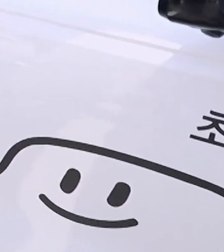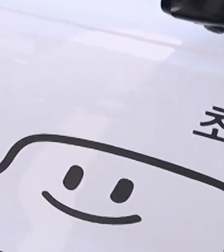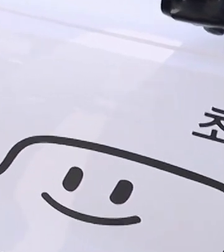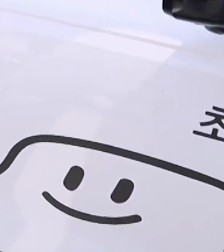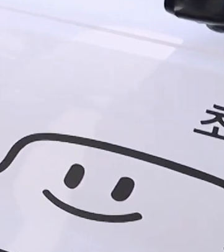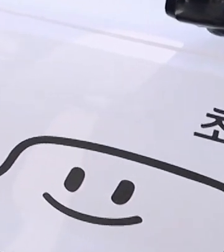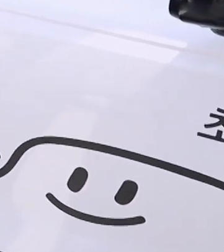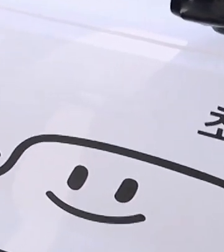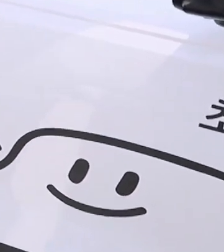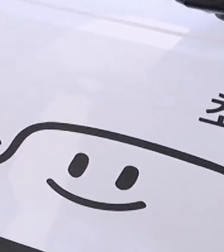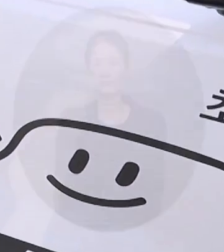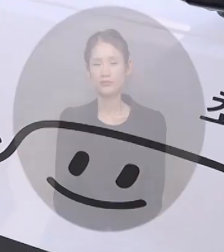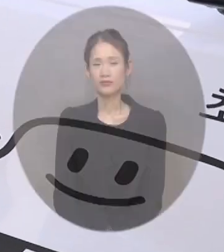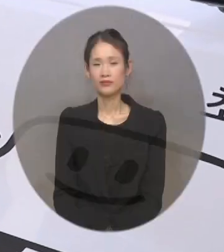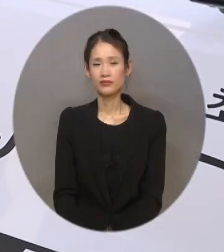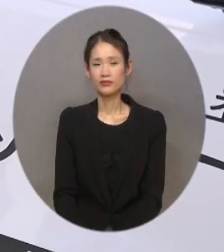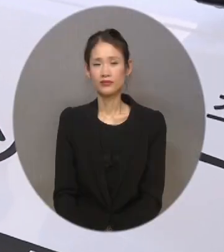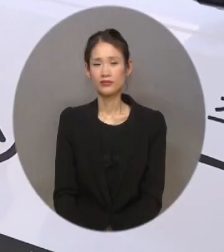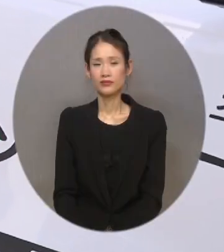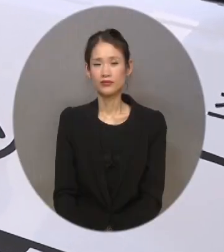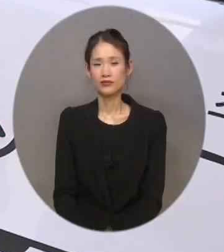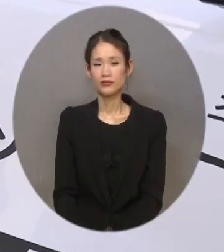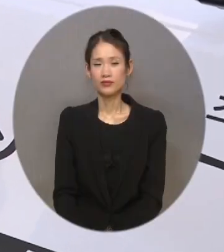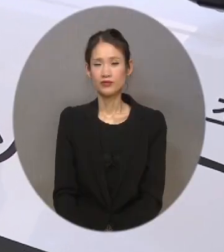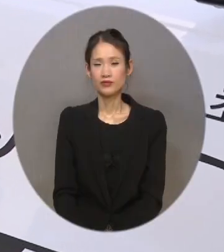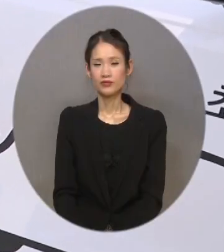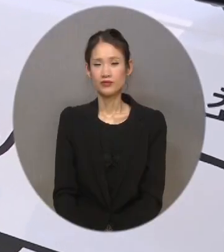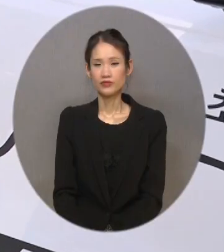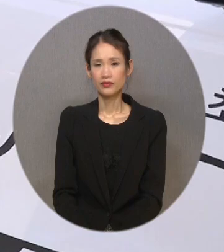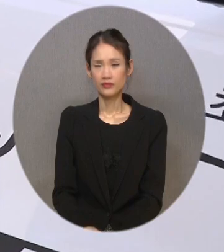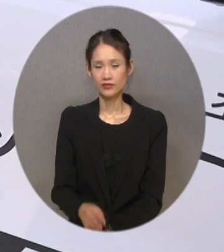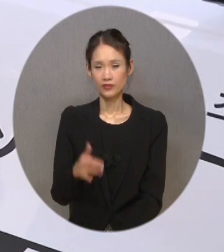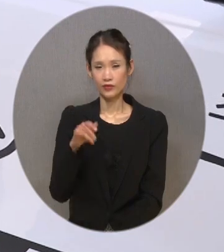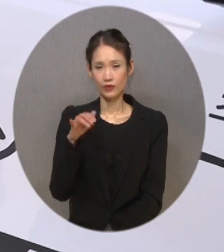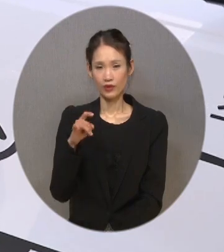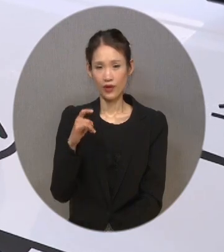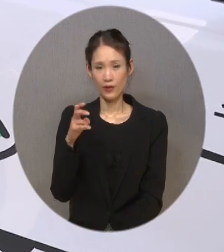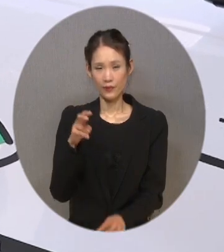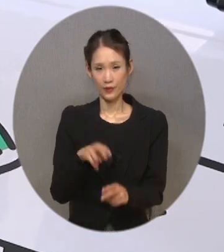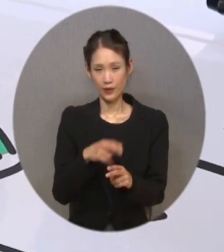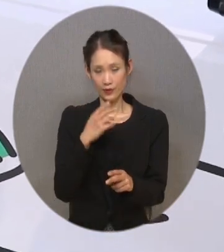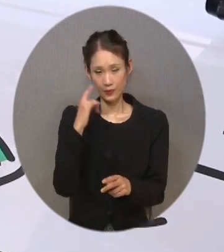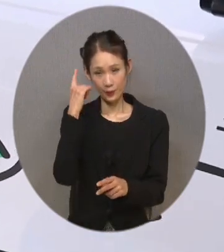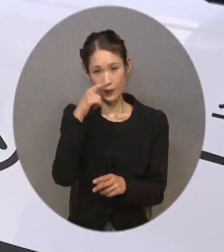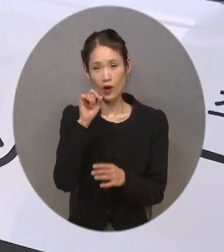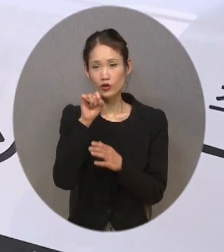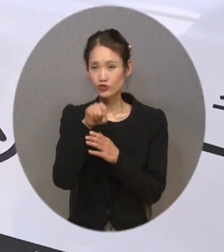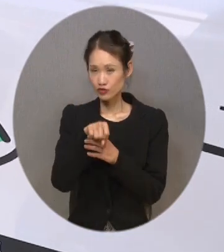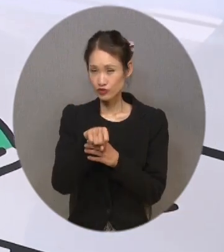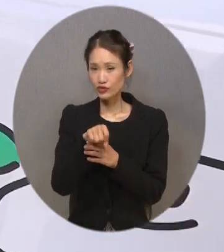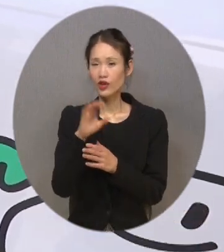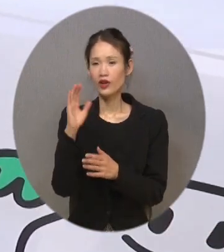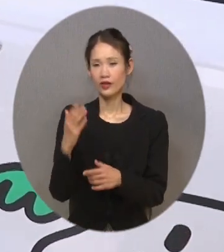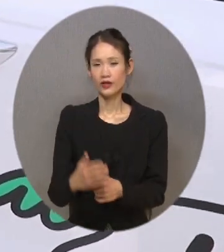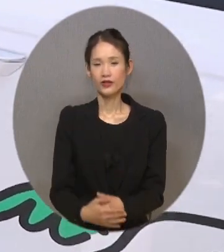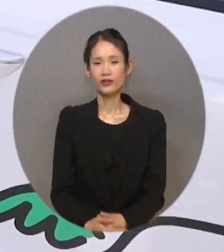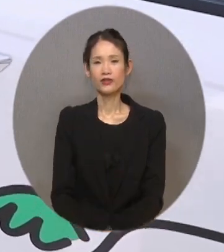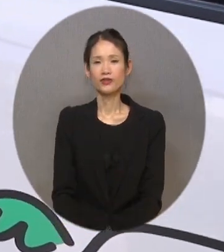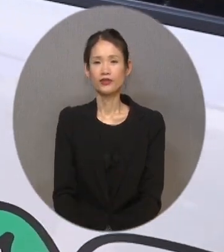야, 이거 경추들도 이렇게 찰 수 있어서 좋겠다. 머리 숙여, 어? 머리 좀 숙여야 돼.